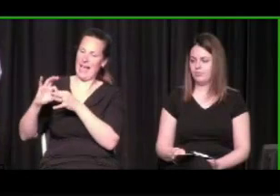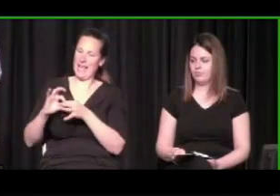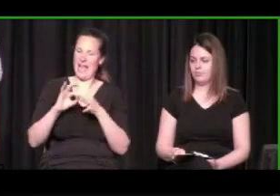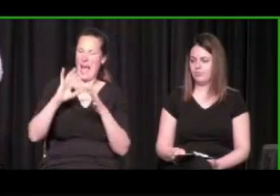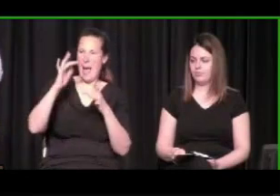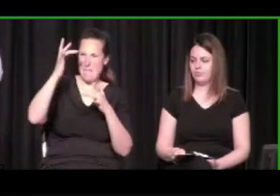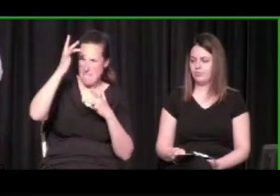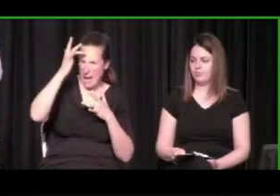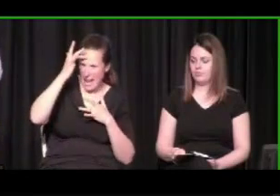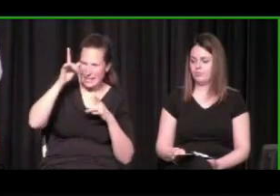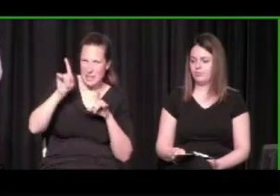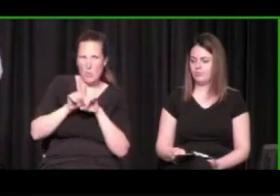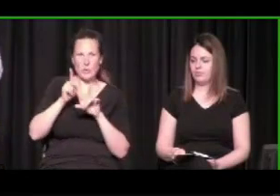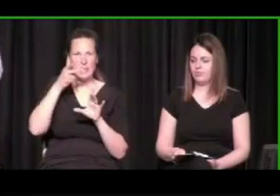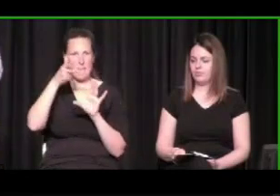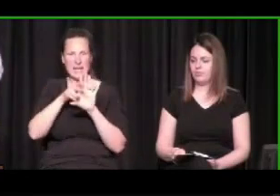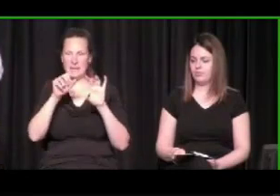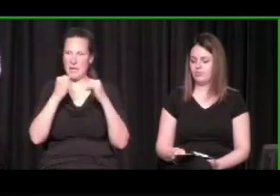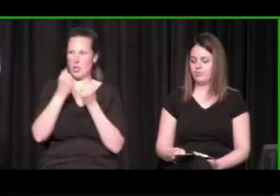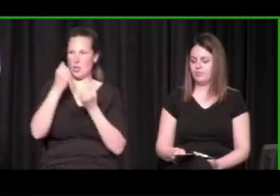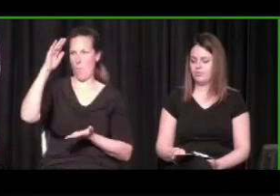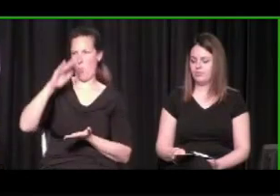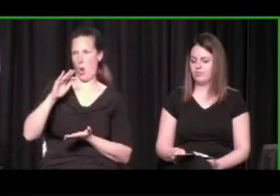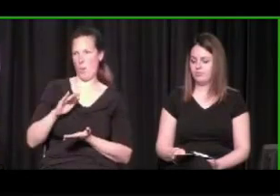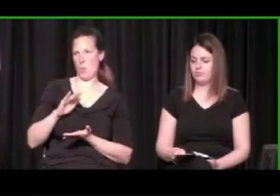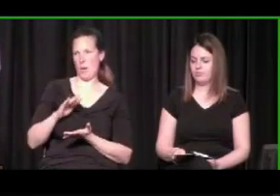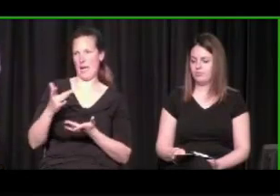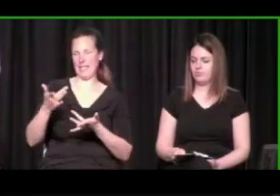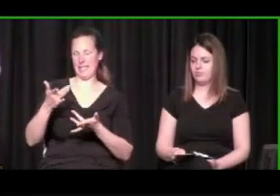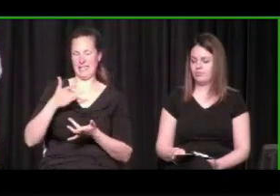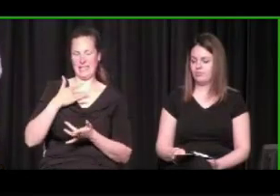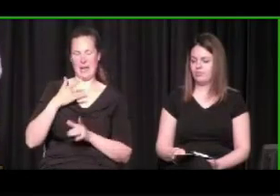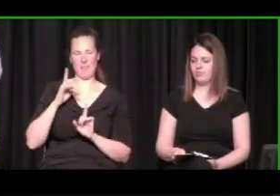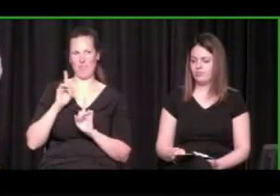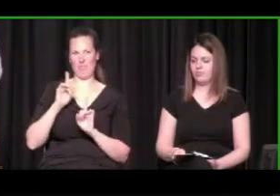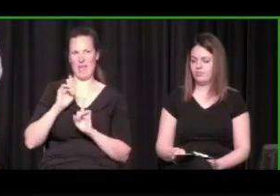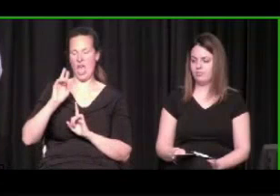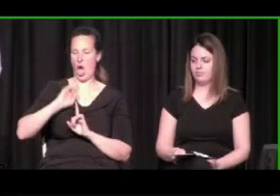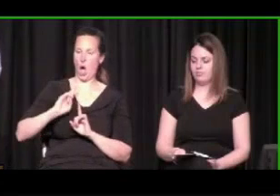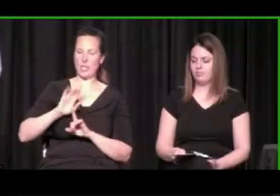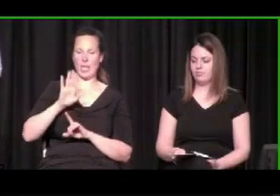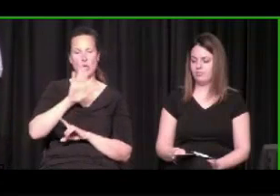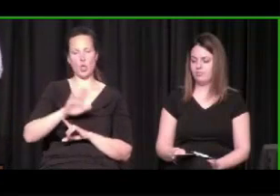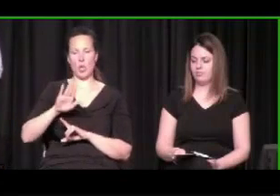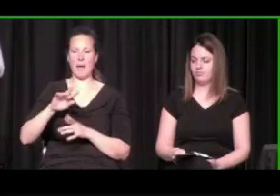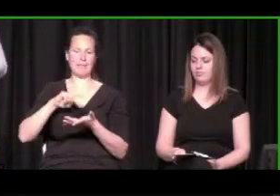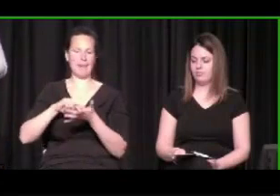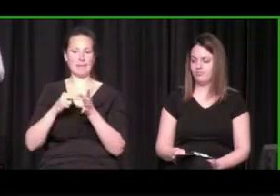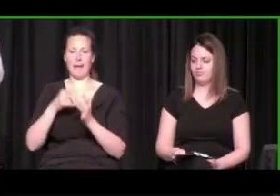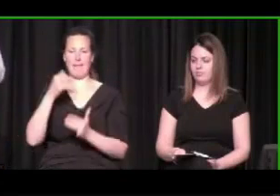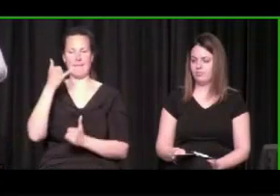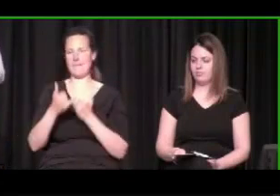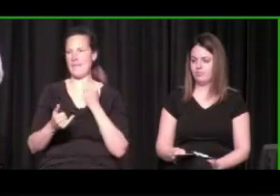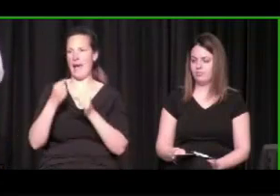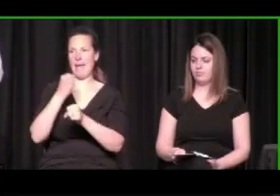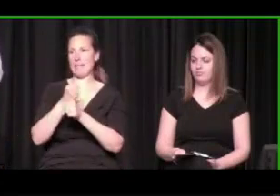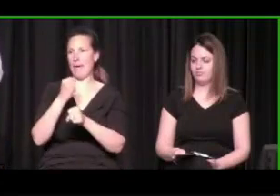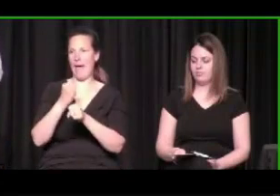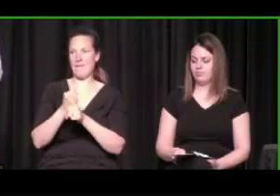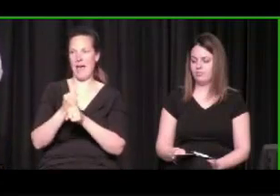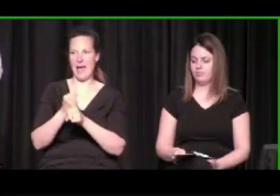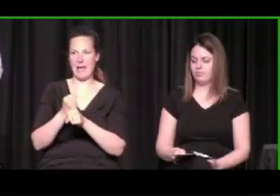et à la diminution d'une participation. Donc, c'est cette idée-là que la retraite va vouloir dire la fin d'une occupation du